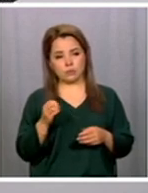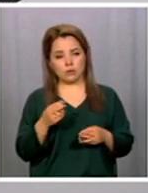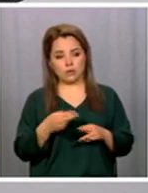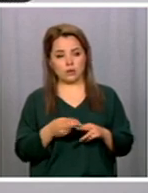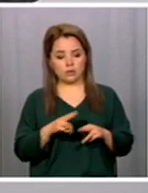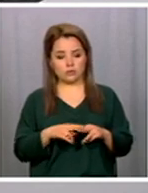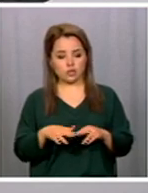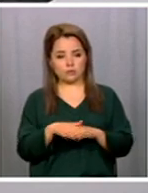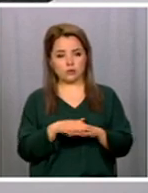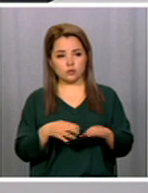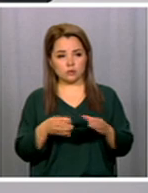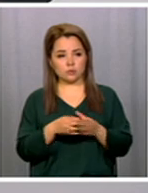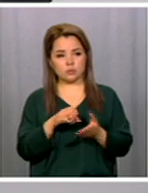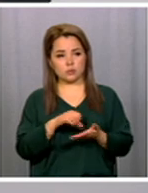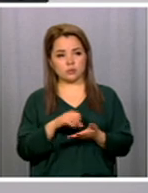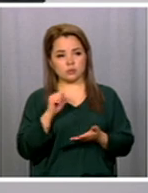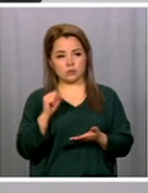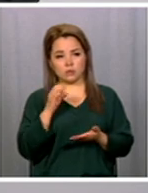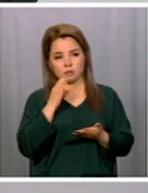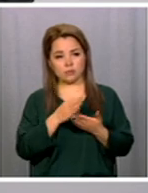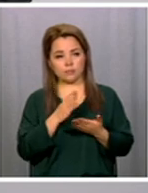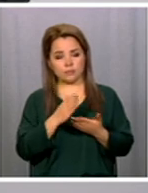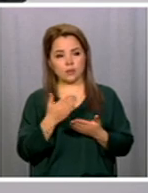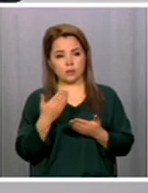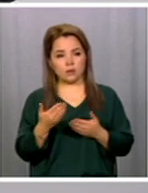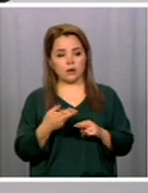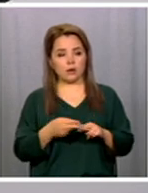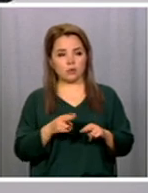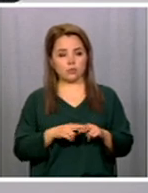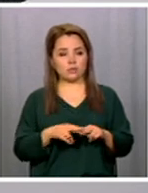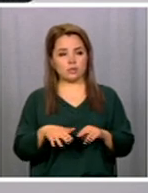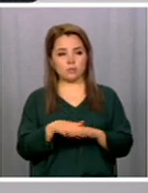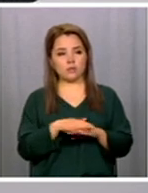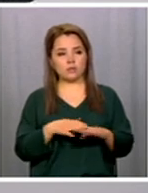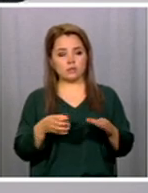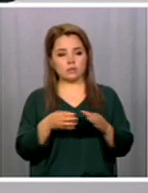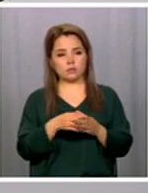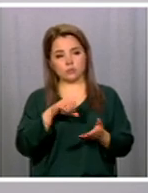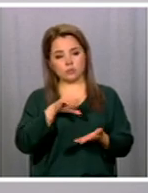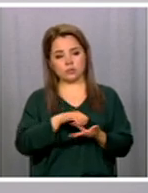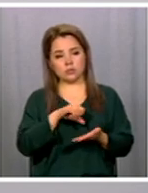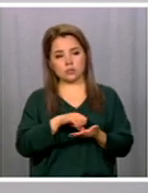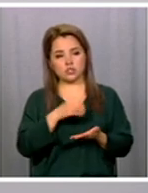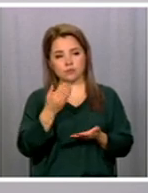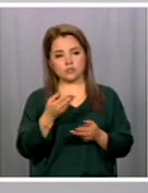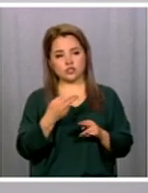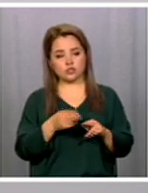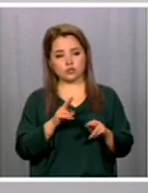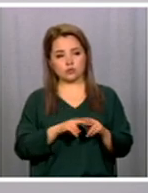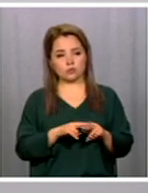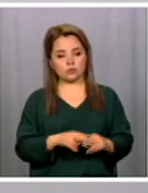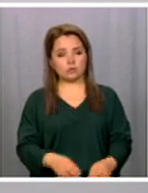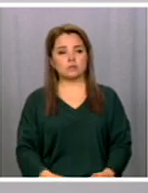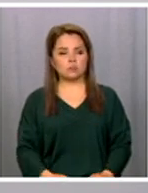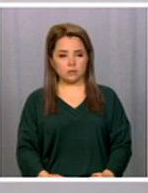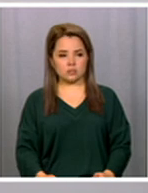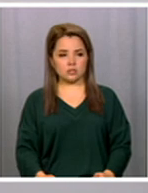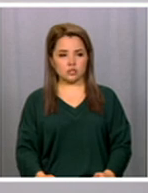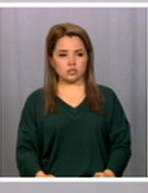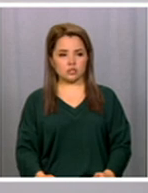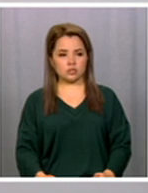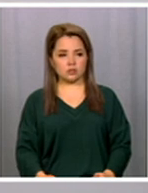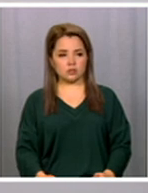жұмысқа. Яғни жұмысты есептеу үшін осы формуланы пайдаланамыз. 100 килограммды көбейтеміз